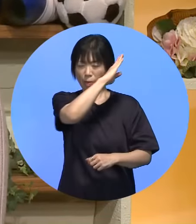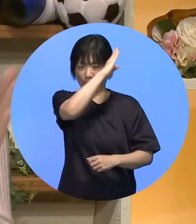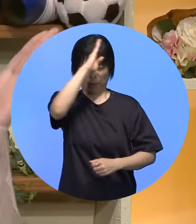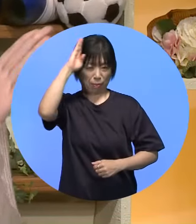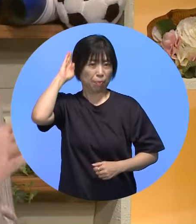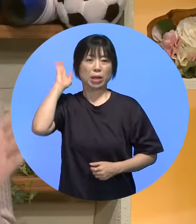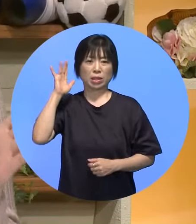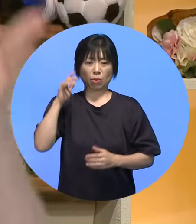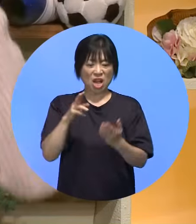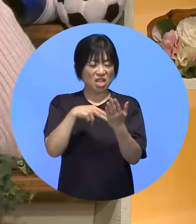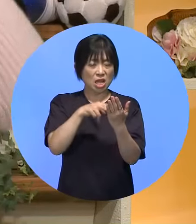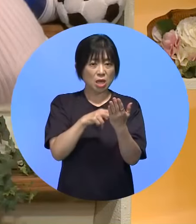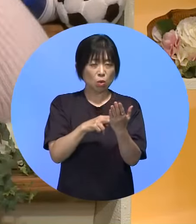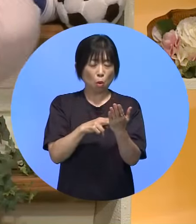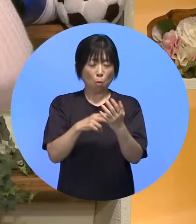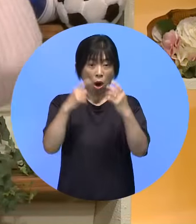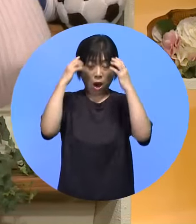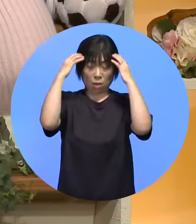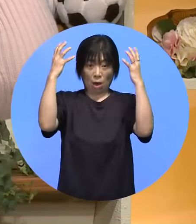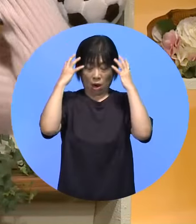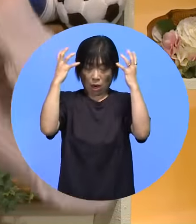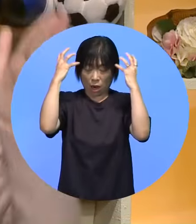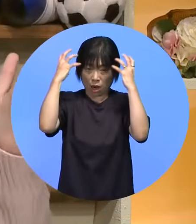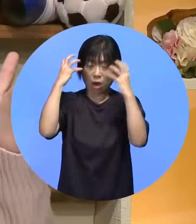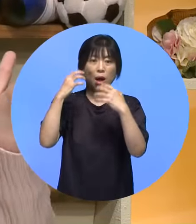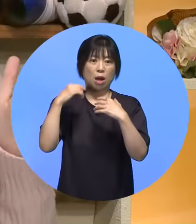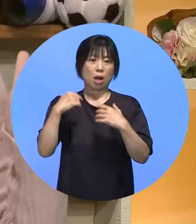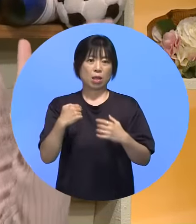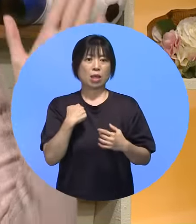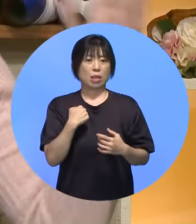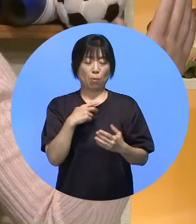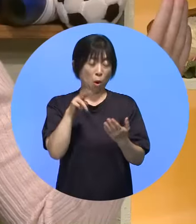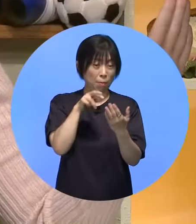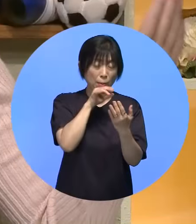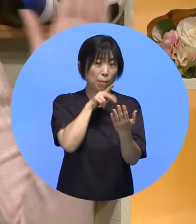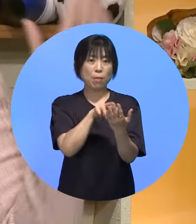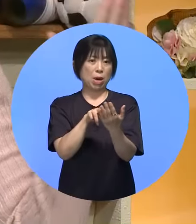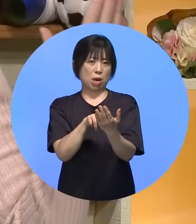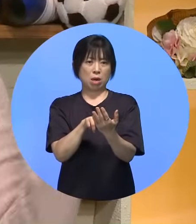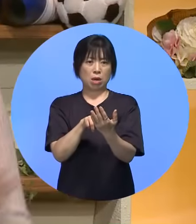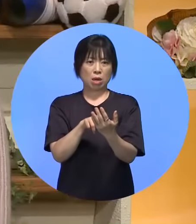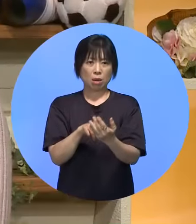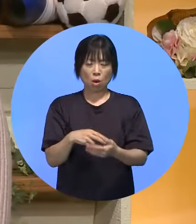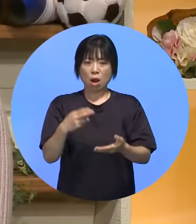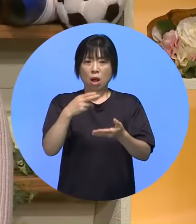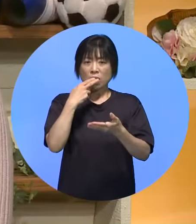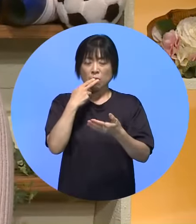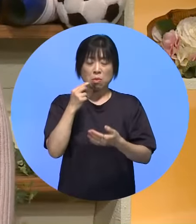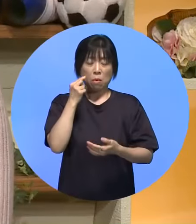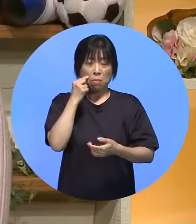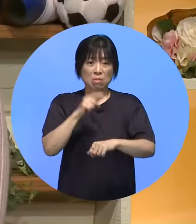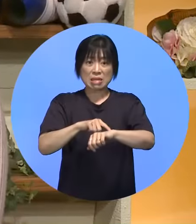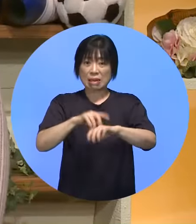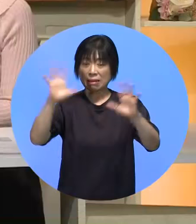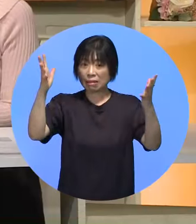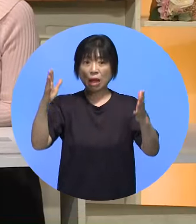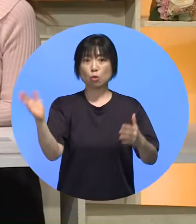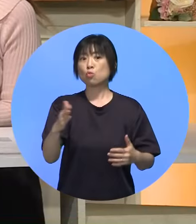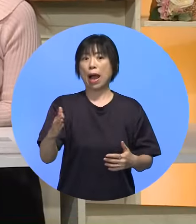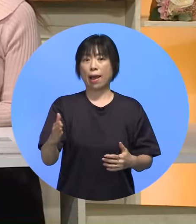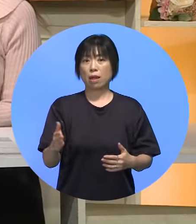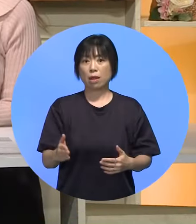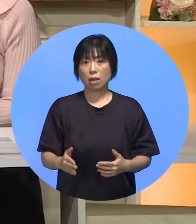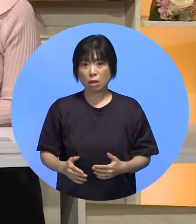の公演のことでいっぱい私枚の屋台にも目もくれずてブツブツブツブツ付言ってましたよ